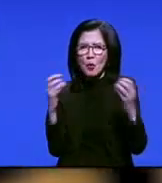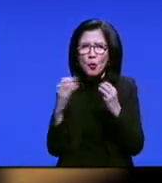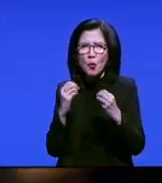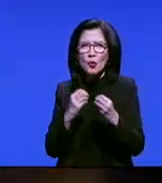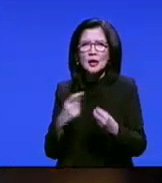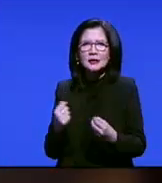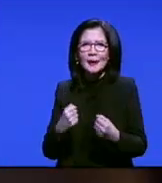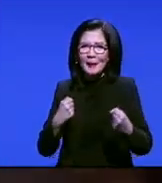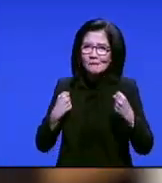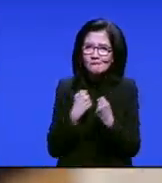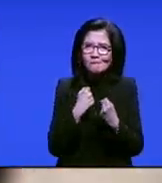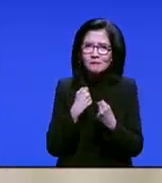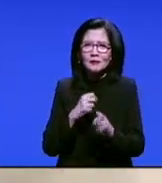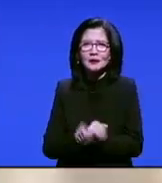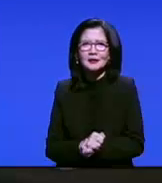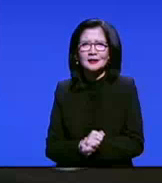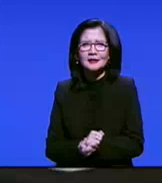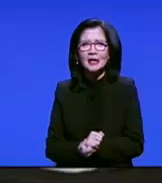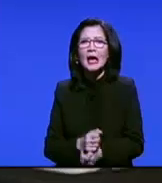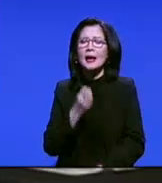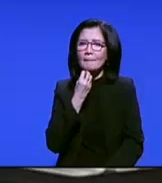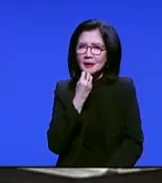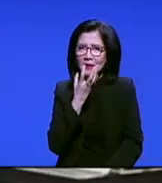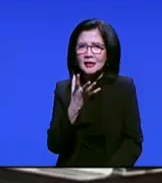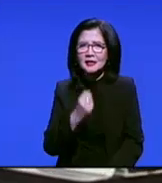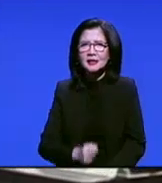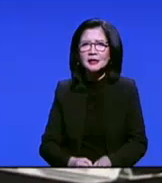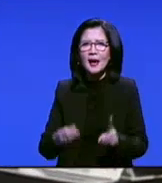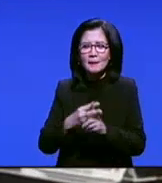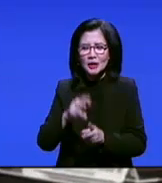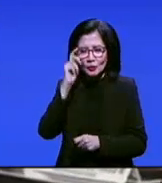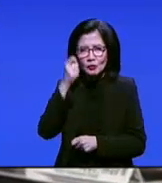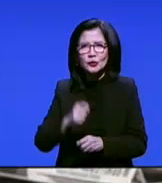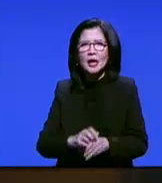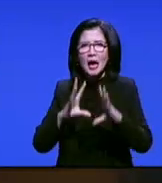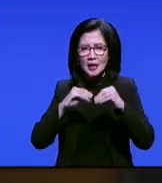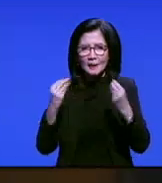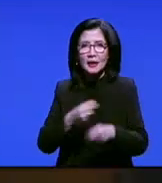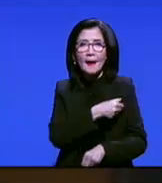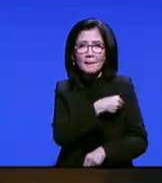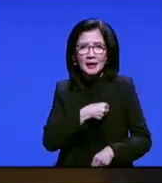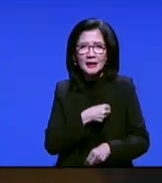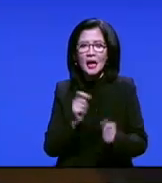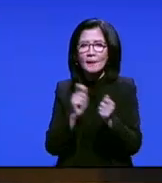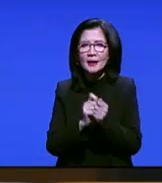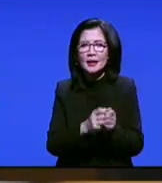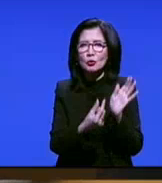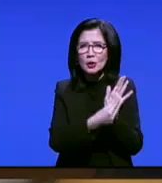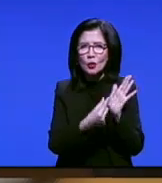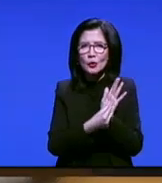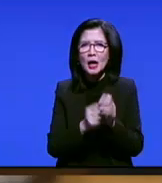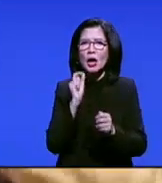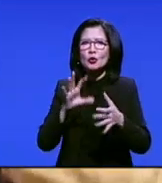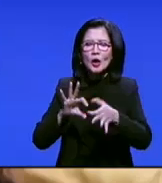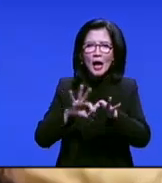hingga kontak fisik. Mervin Komber menjelaskan, Badan Kehormatan sudah menggelar rapat dengan panitia perancang undang-undang untuk harmonisasi